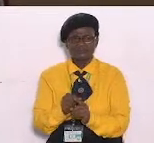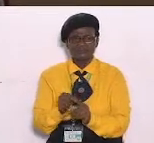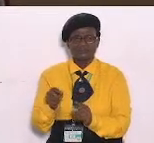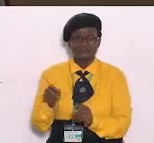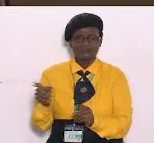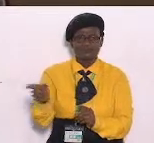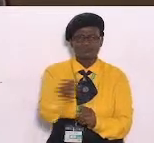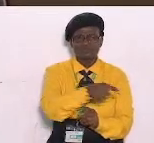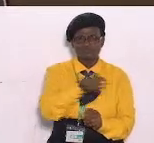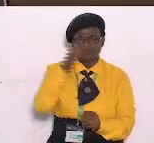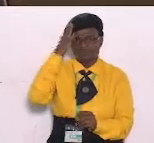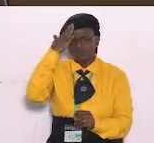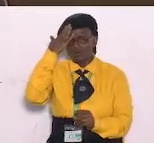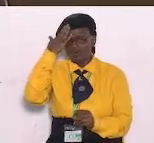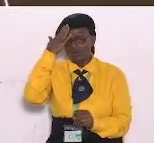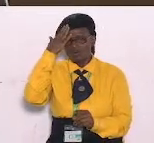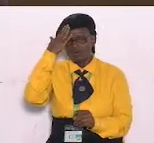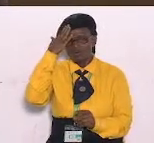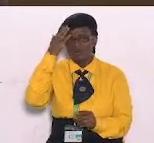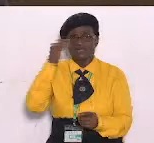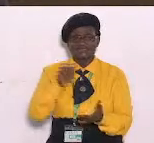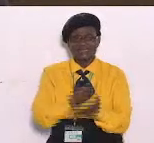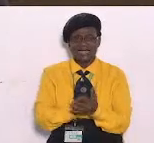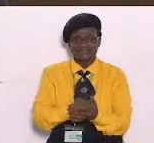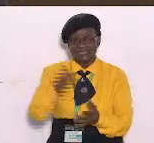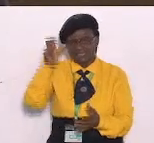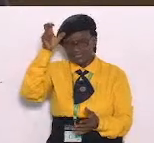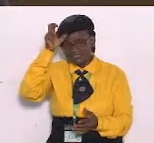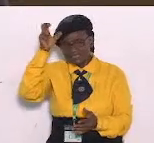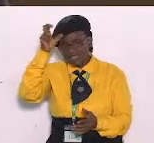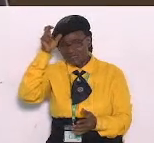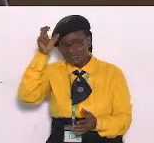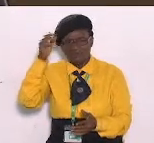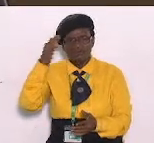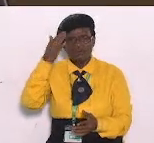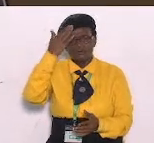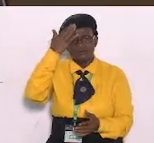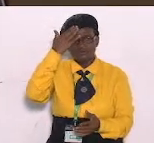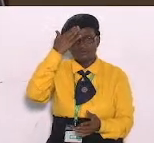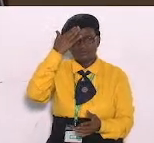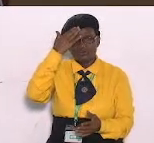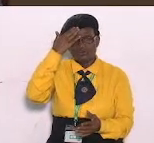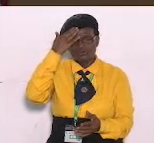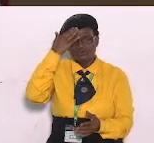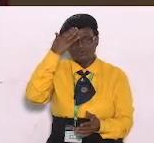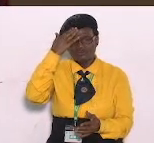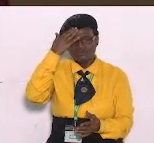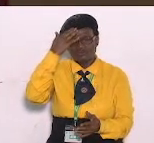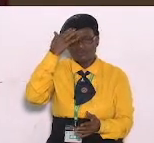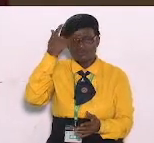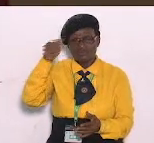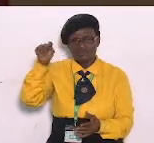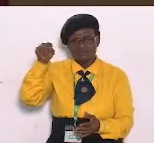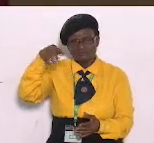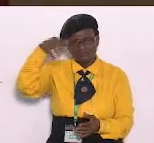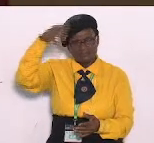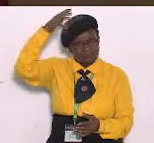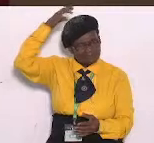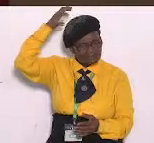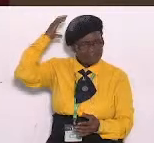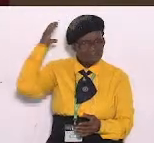pertinent vous savez que le diable connaî aussi la